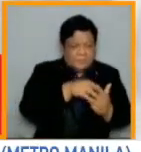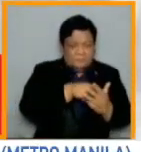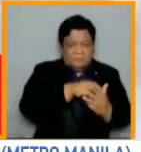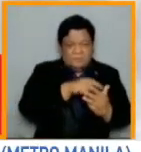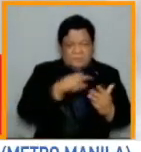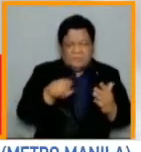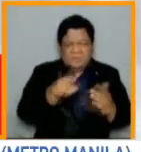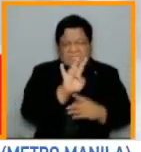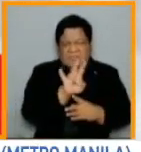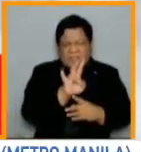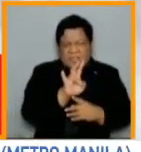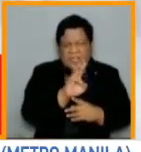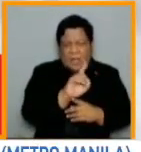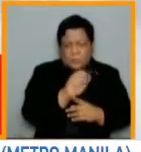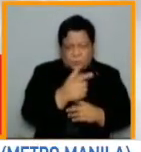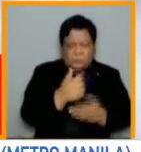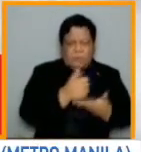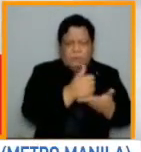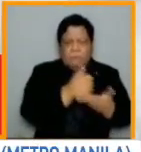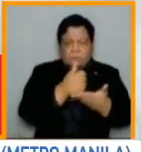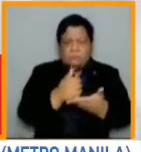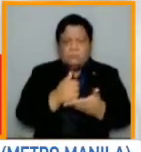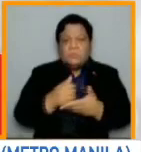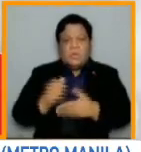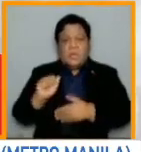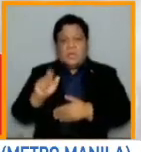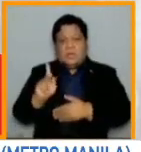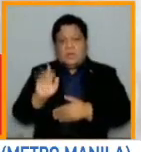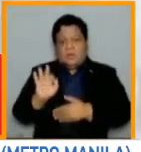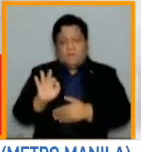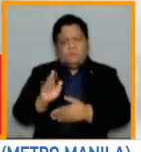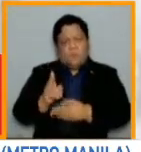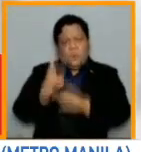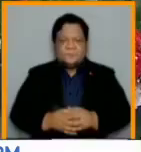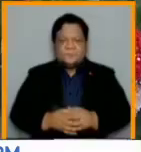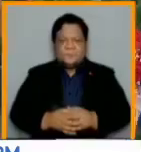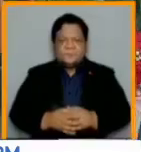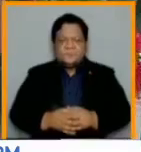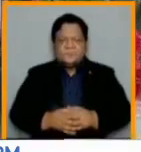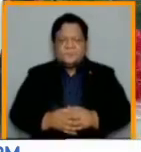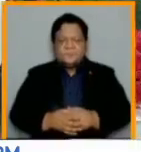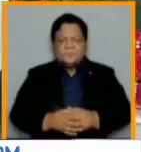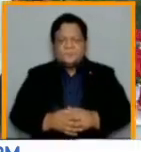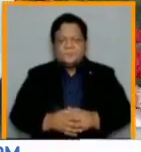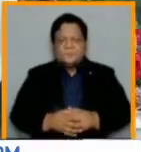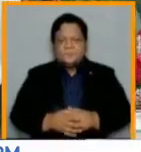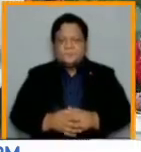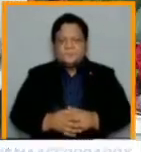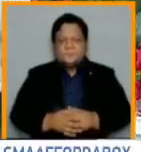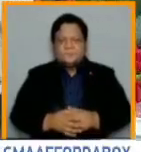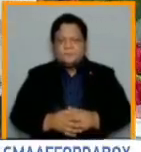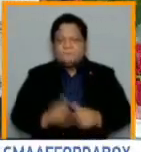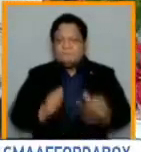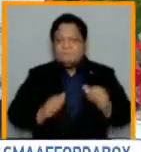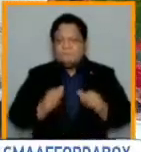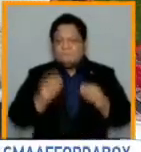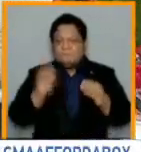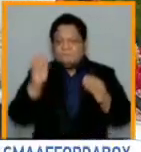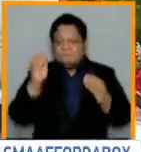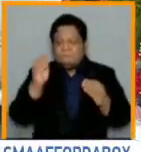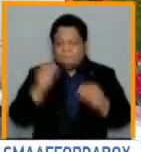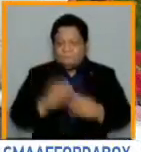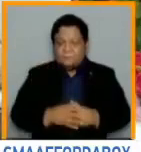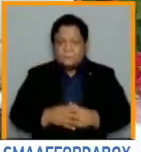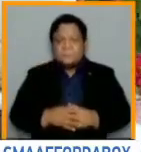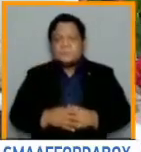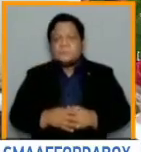ng AKF si Mang John John dahil sa pinamalas niyang malasakit sa mga hayop. Time heals all wounds, ika nga, kaya moving on